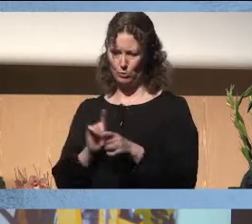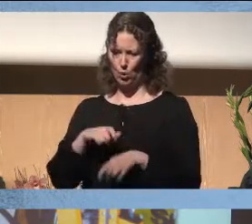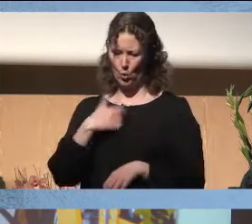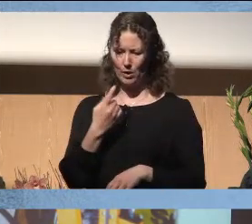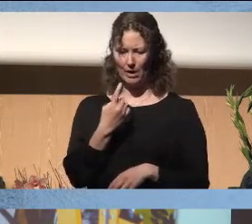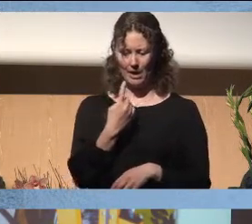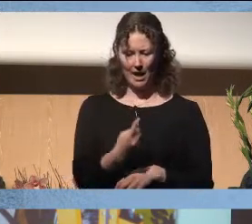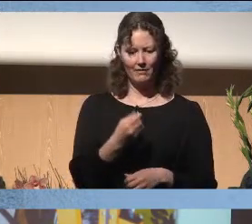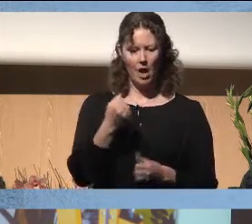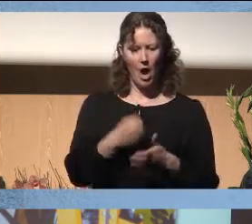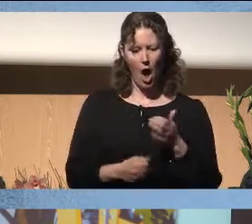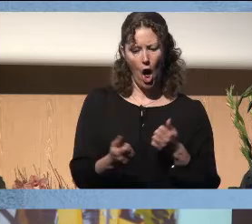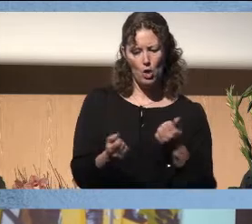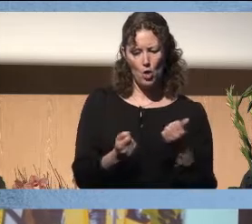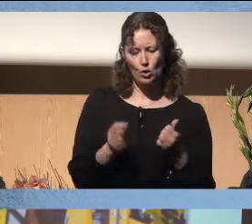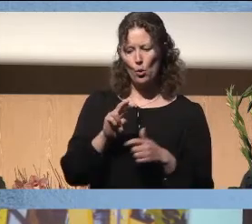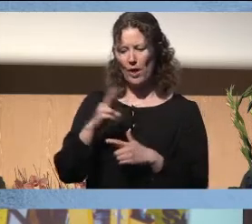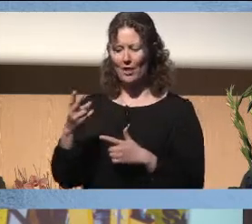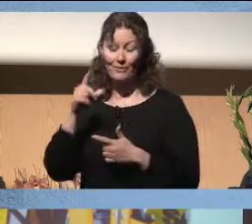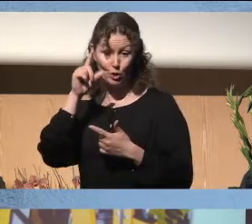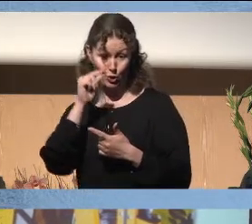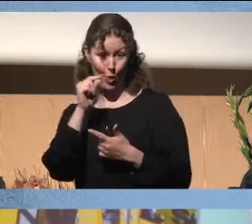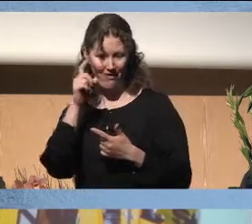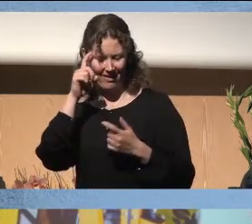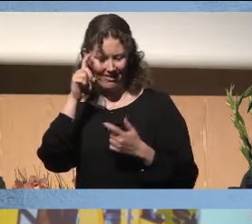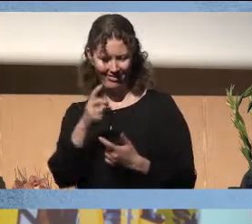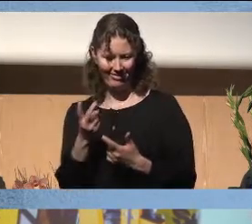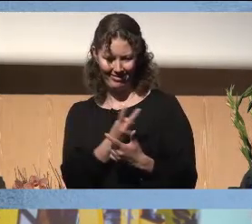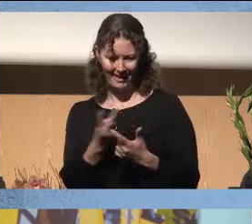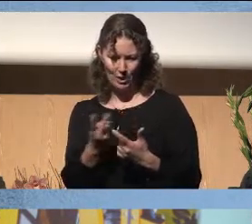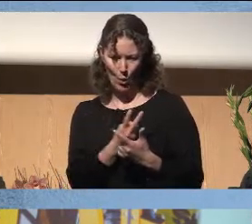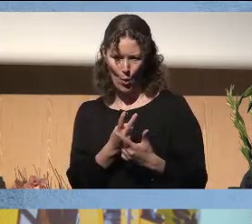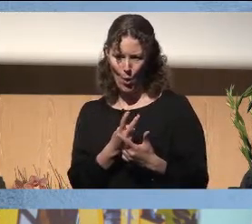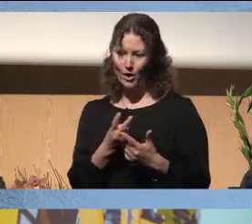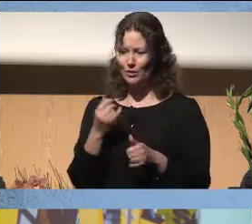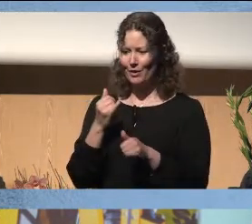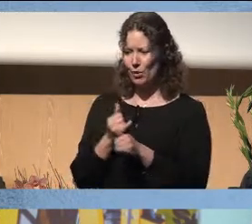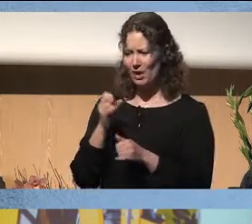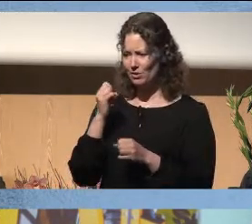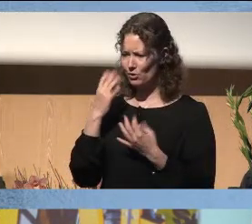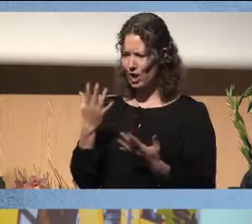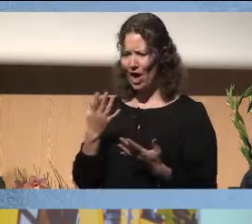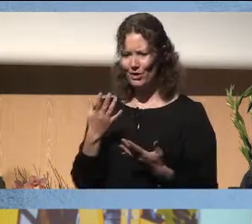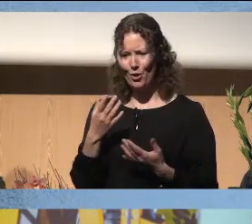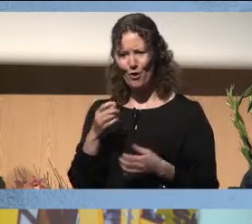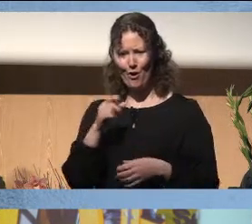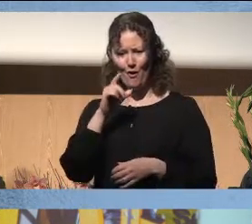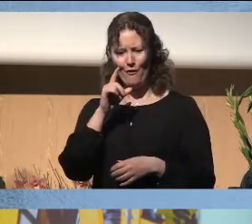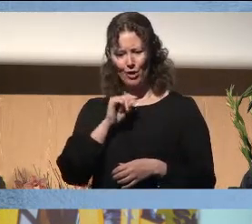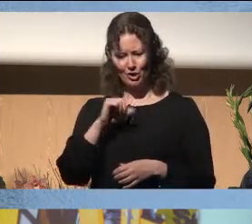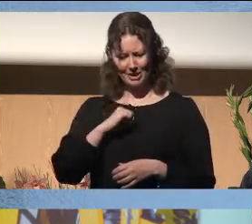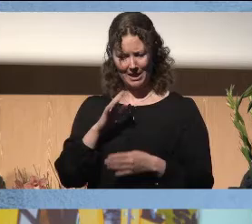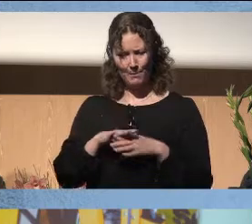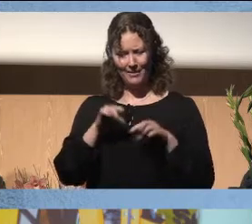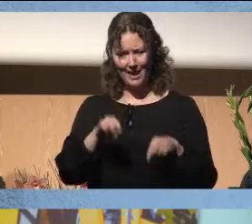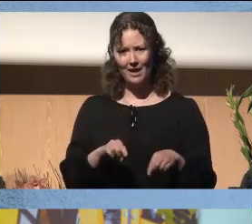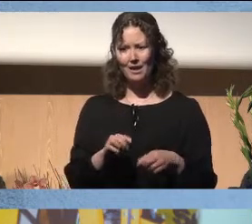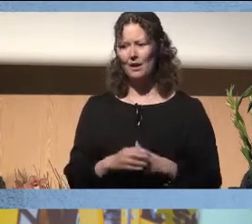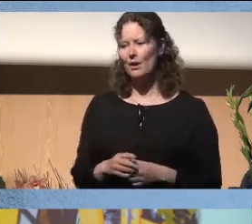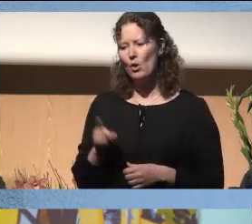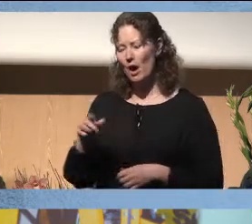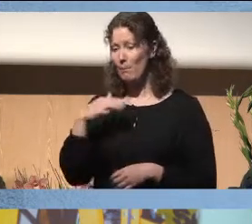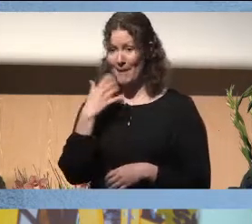var hårdrock och det andra var att sova. Och han var helt övertygad om att han kunde försörja sig på detta. Men till sin stora besvikelse så blev han